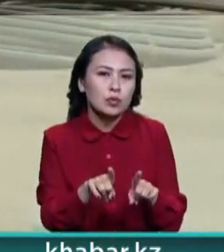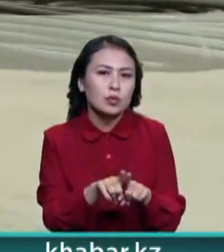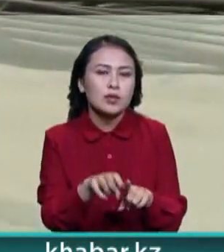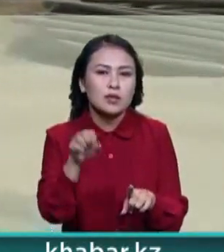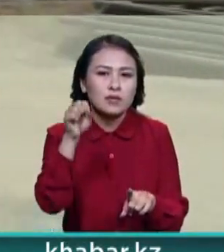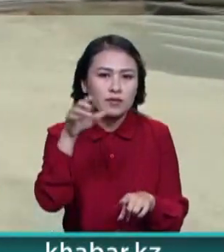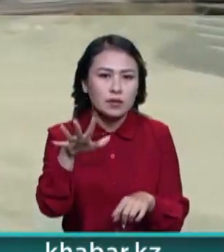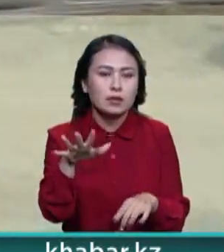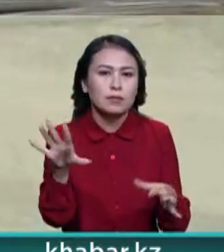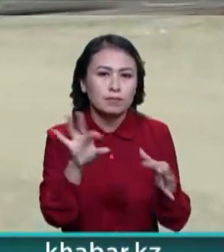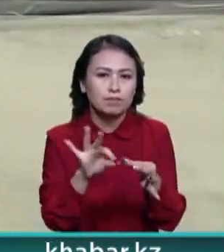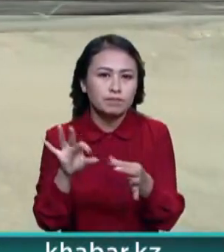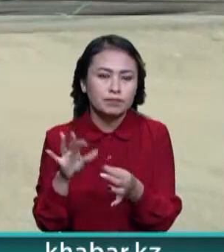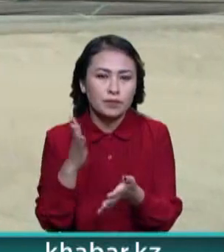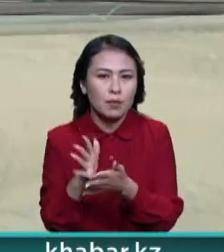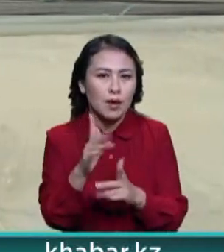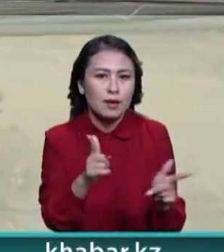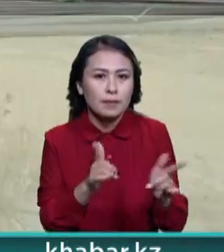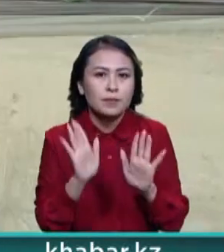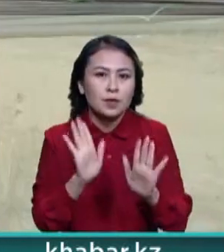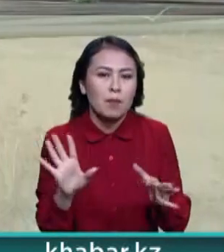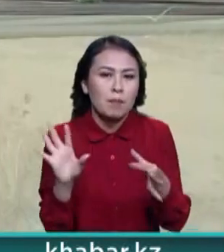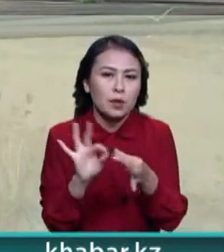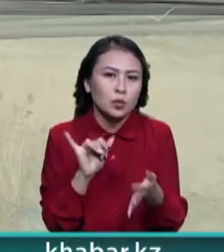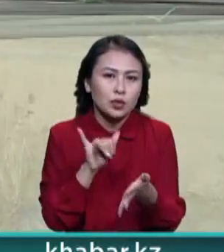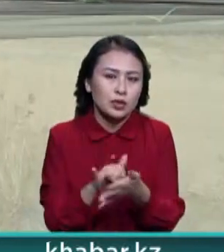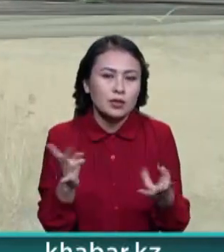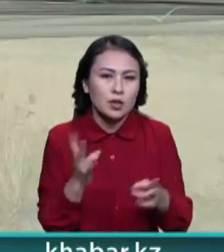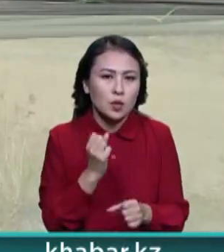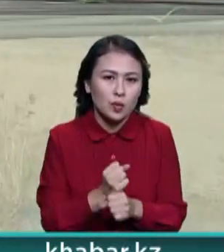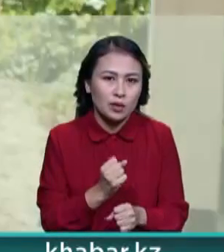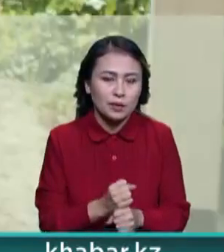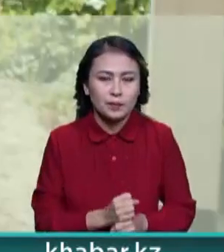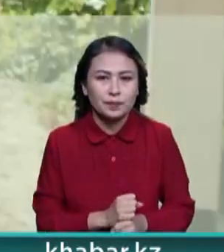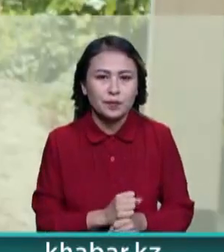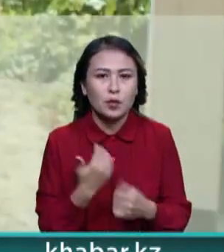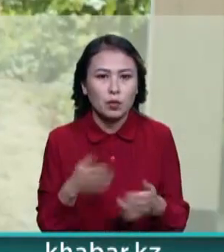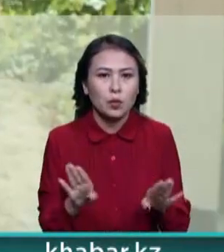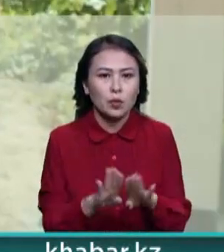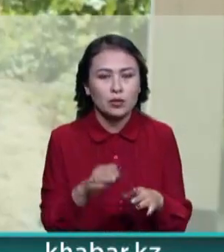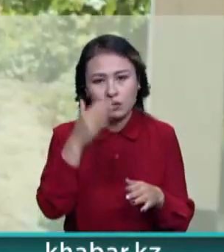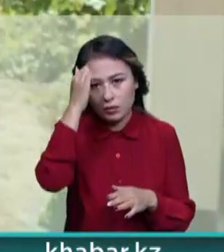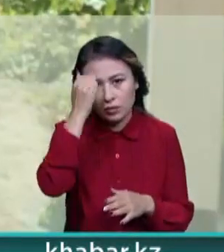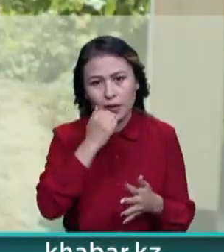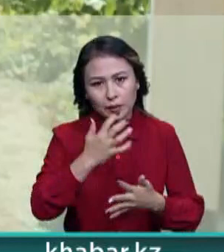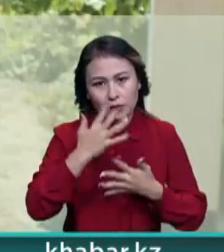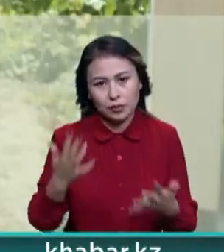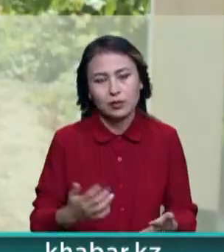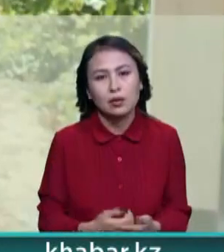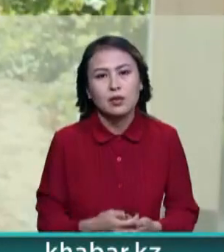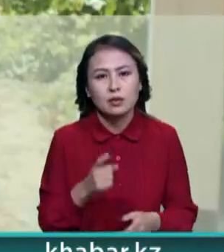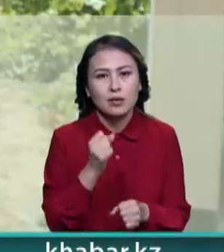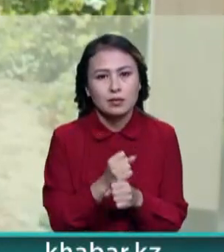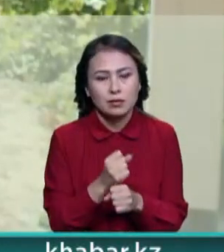светте тартылды. Бәрі дайынды, тек подключение жасайды, бәрі істейді. Мынау енді бұған өте рахмет. Істеп